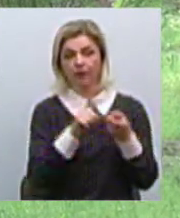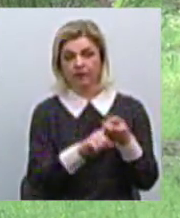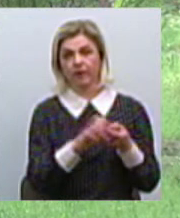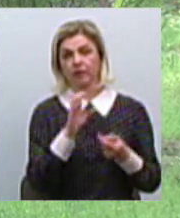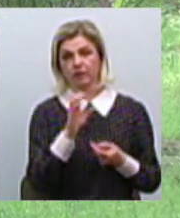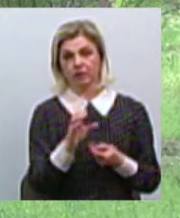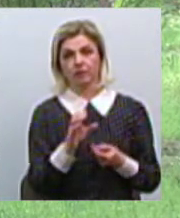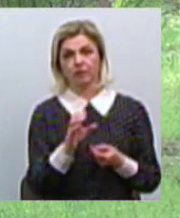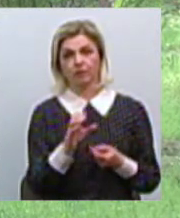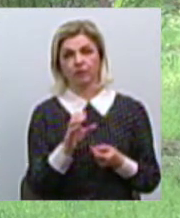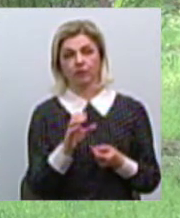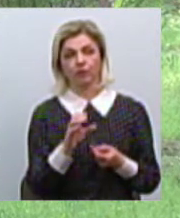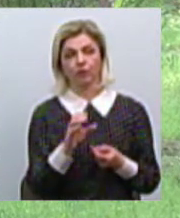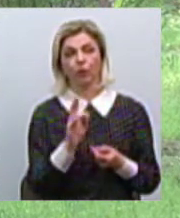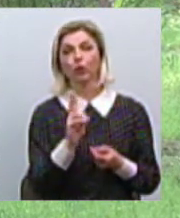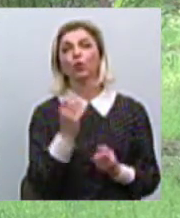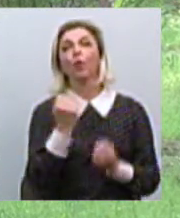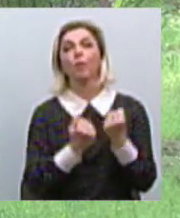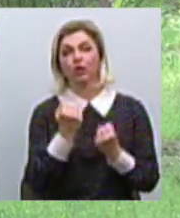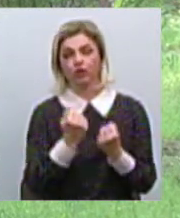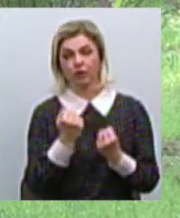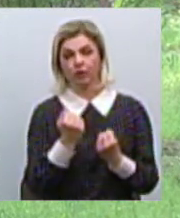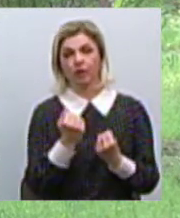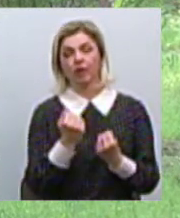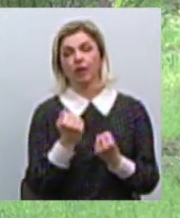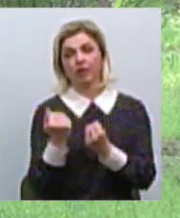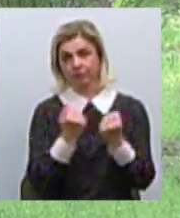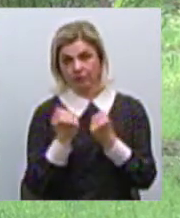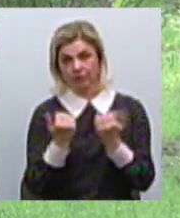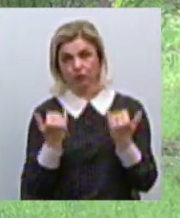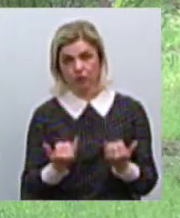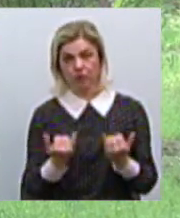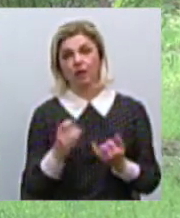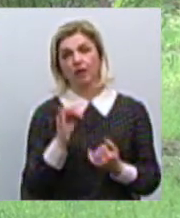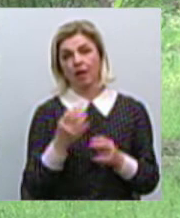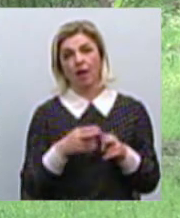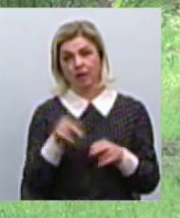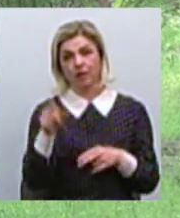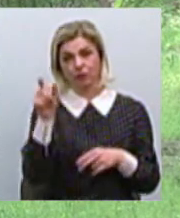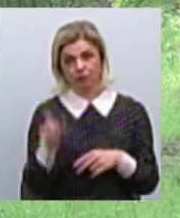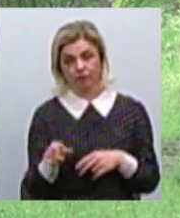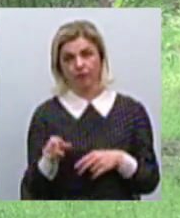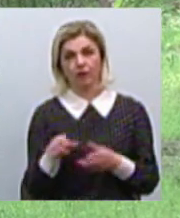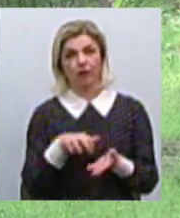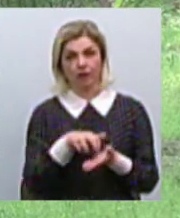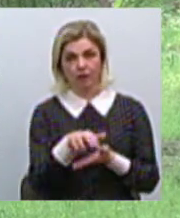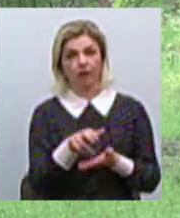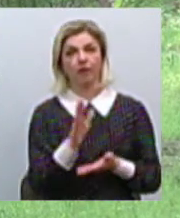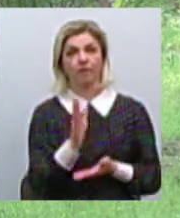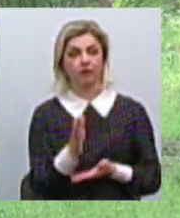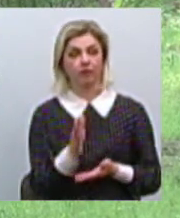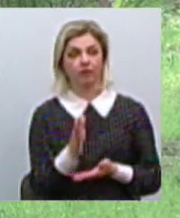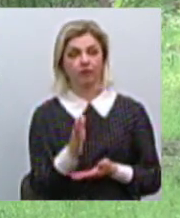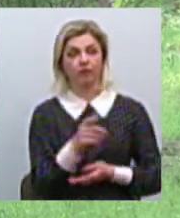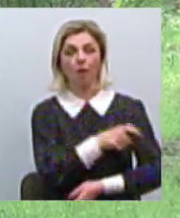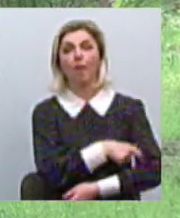безпосереднім управителем такого автомобілю. І цей управитель іде в